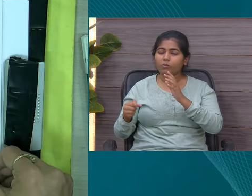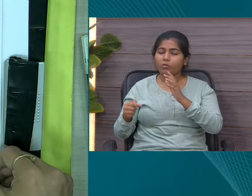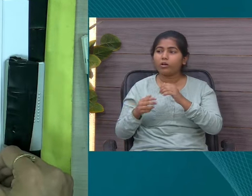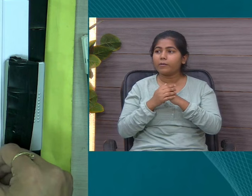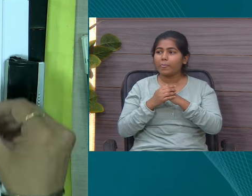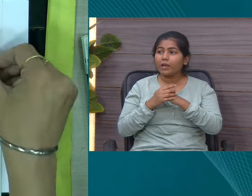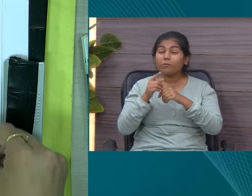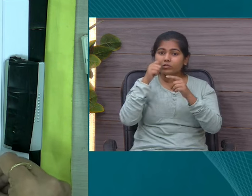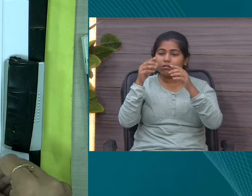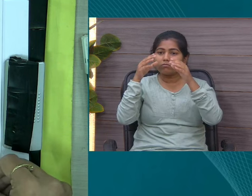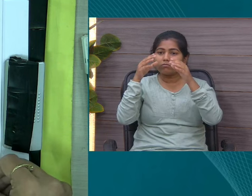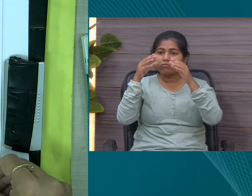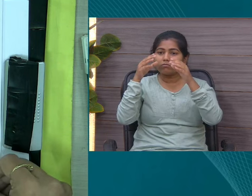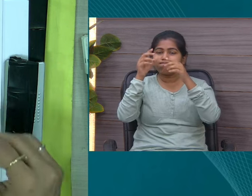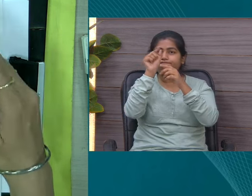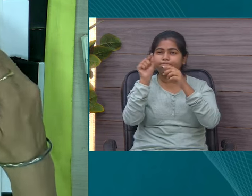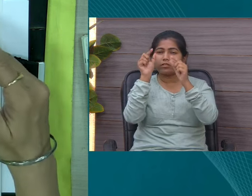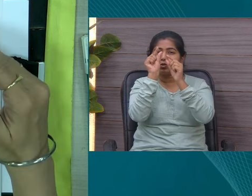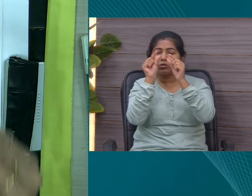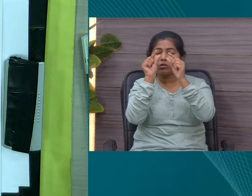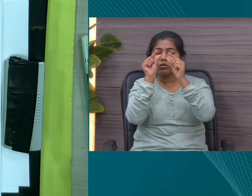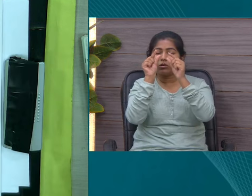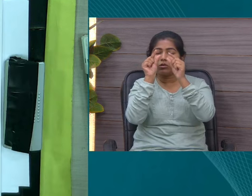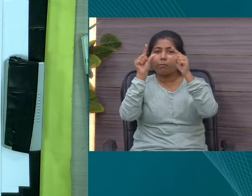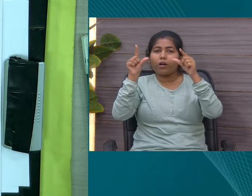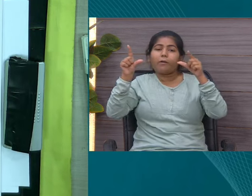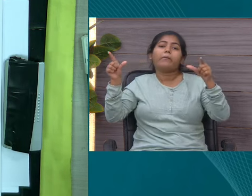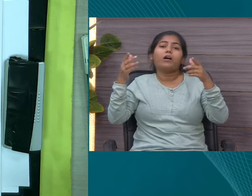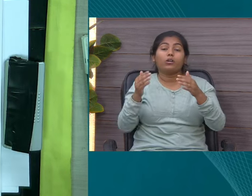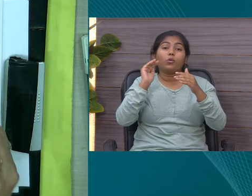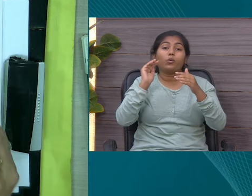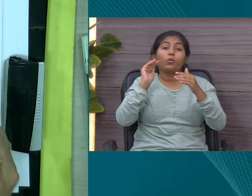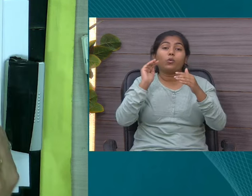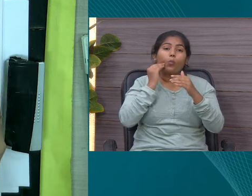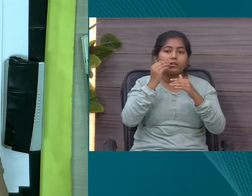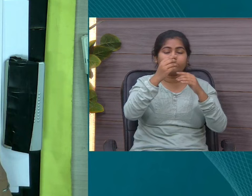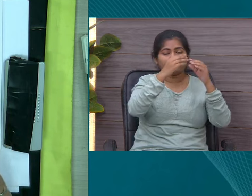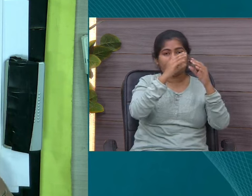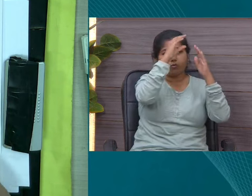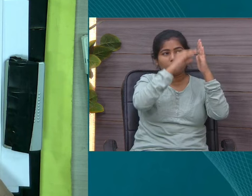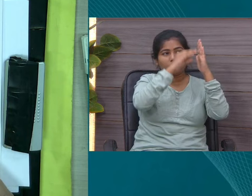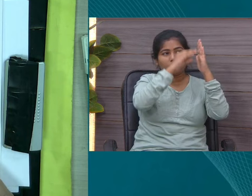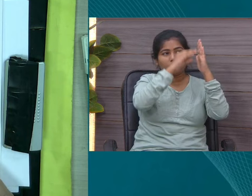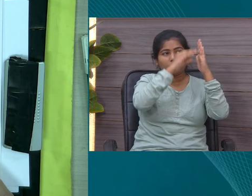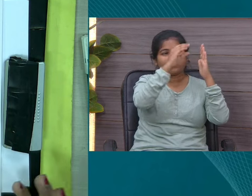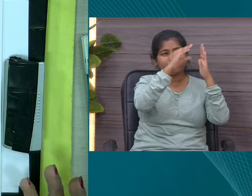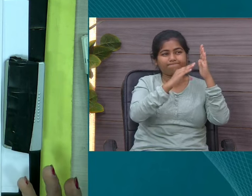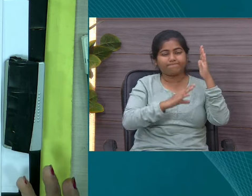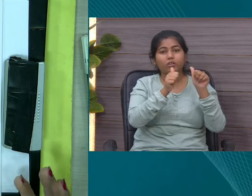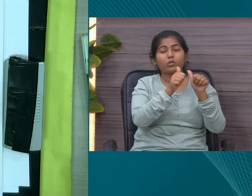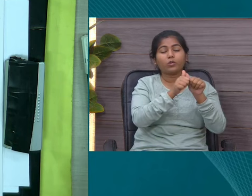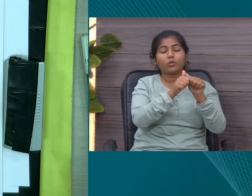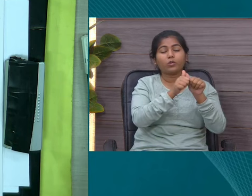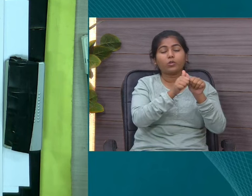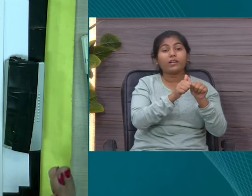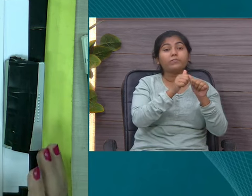आपको? ये दिखा रखा है मैंने, साइज बड़ा होता जा रहा है। तो जैसे हम ग्रुप में ऊपर से नीचे आते हैं तो एटम का साइज जो होता है, एलिमेंट का साइज